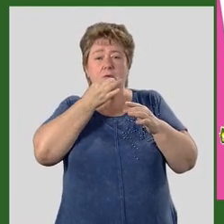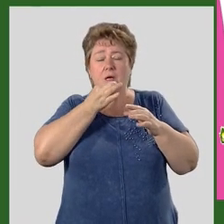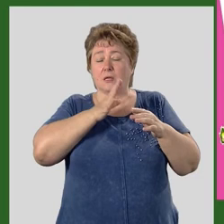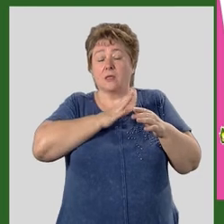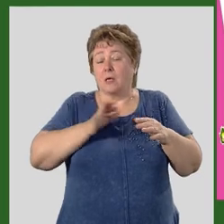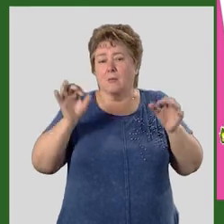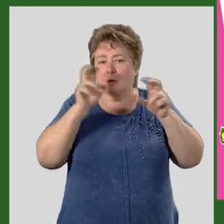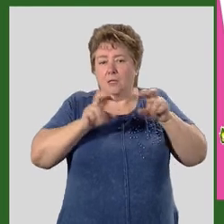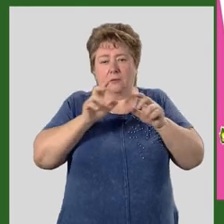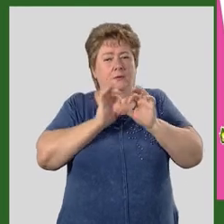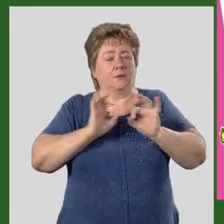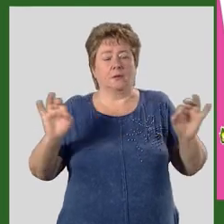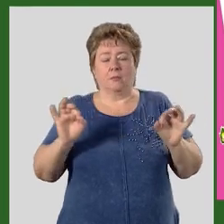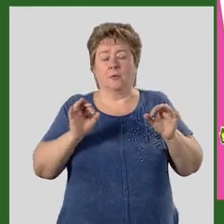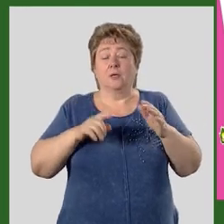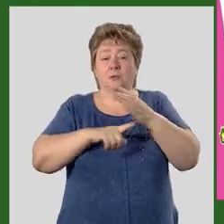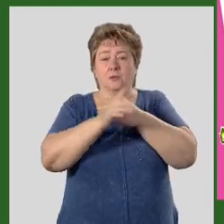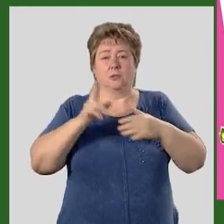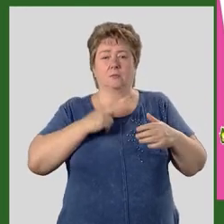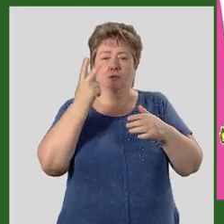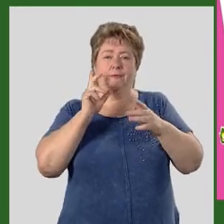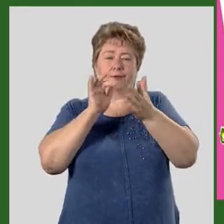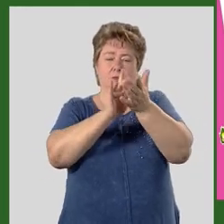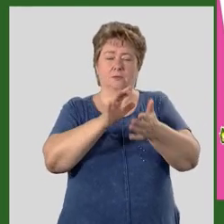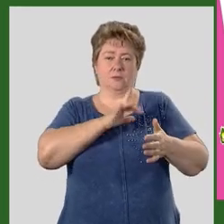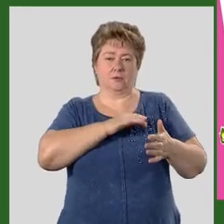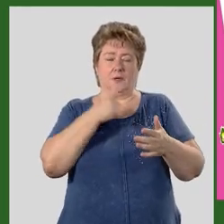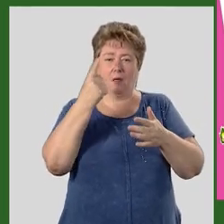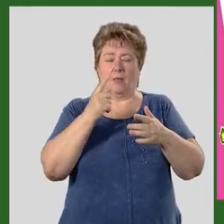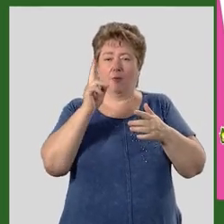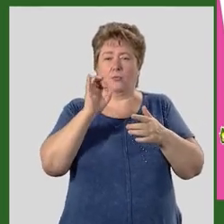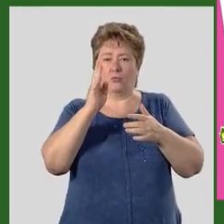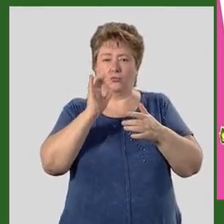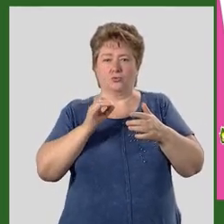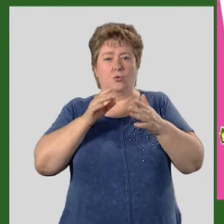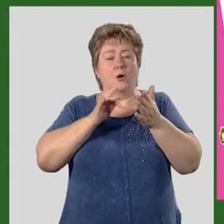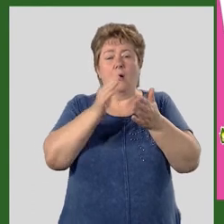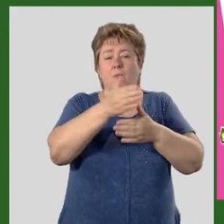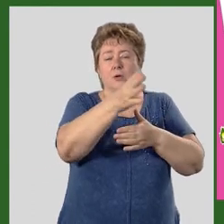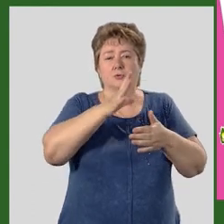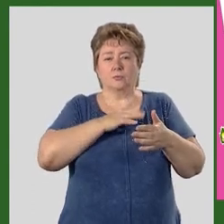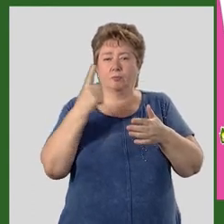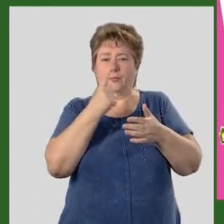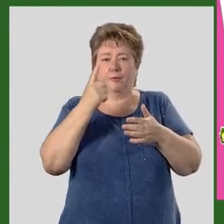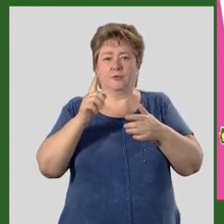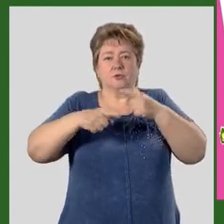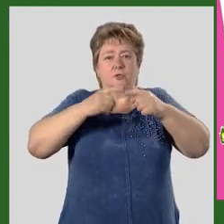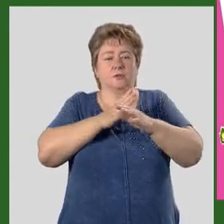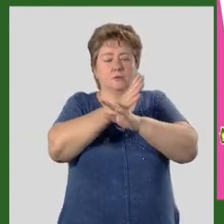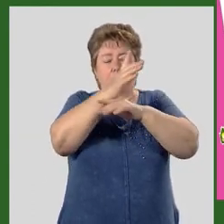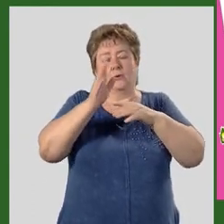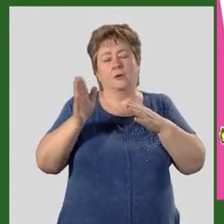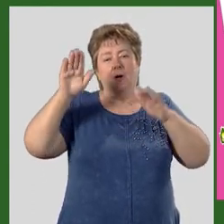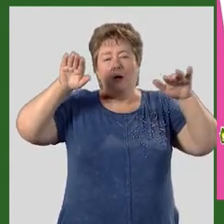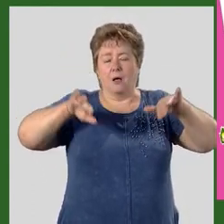не были исследованы никем. Сначала было 2 экспедиции в Иссык-Куль и 1 в Кульжу. Маршрут первой поездки лежал через горные